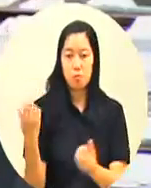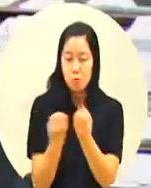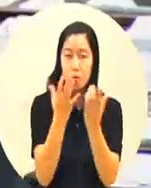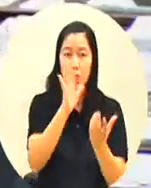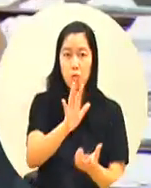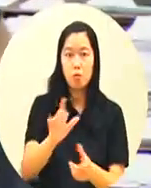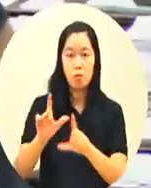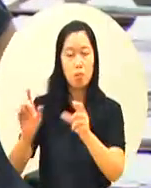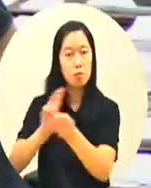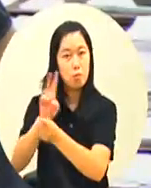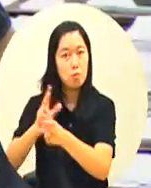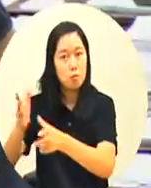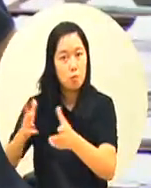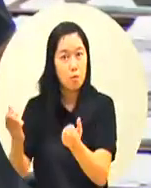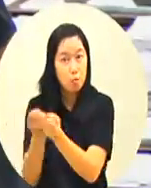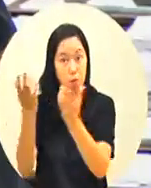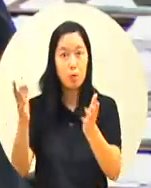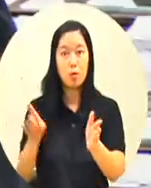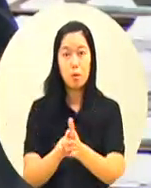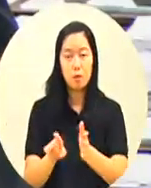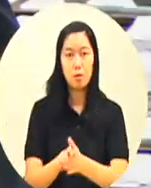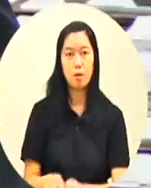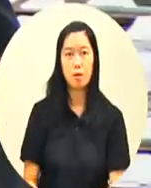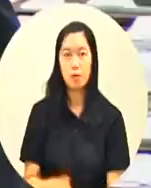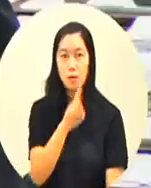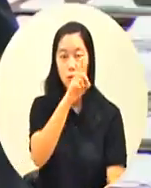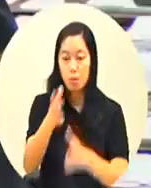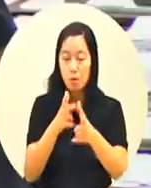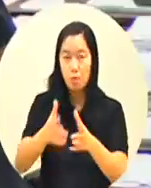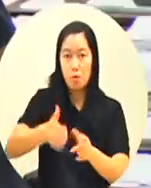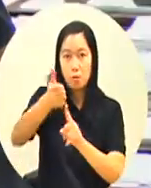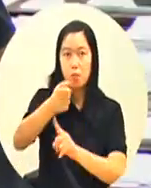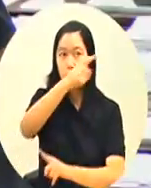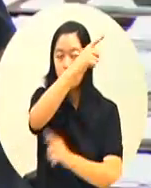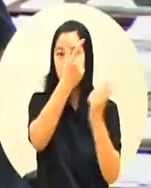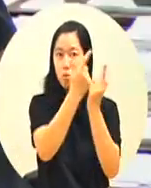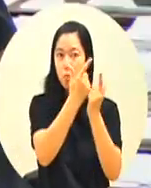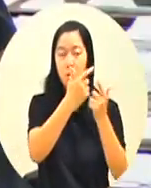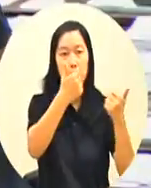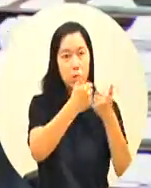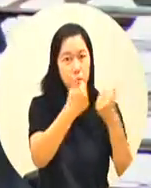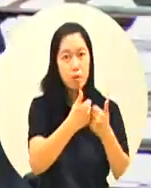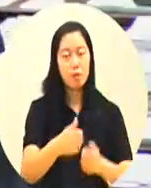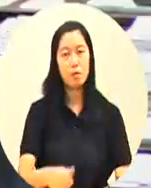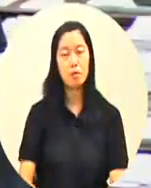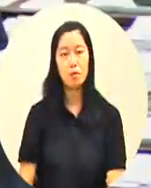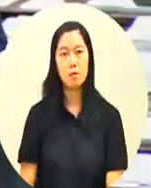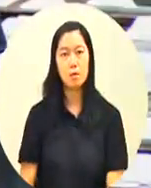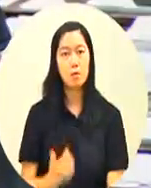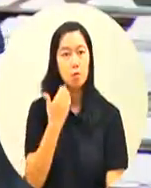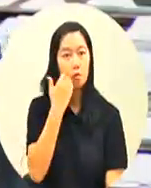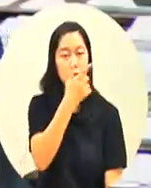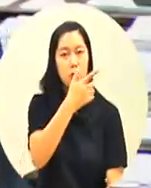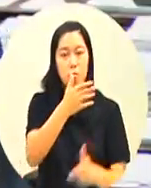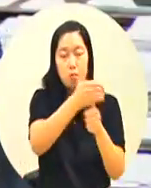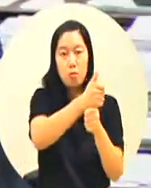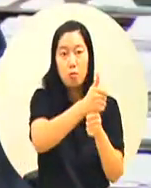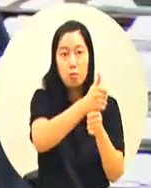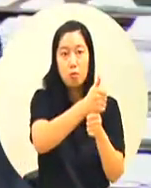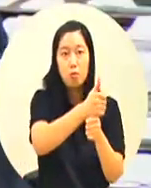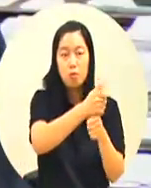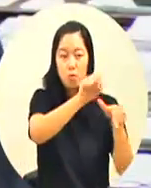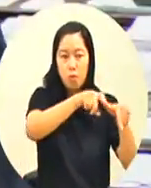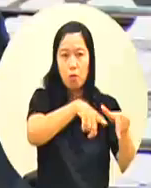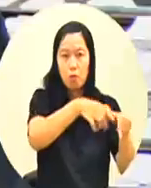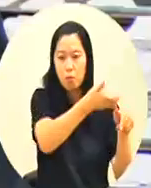林厂发生事故的时候，他们的厂长竟然在台北开会。我想如果说你没办法把总公司迁到这里，你